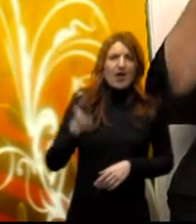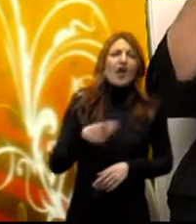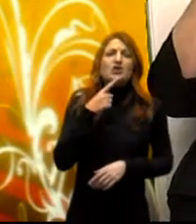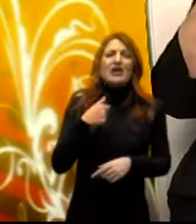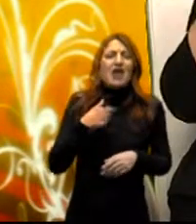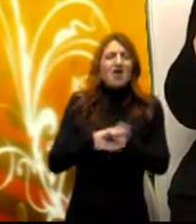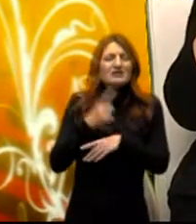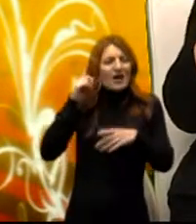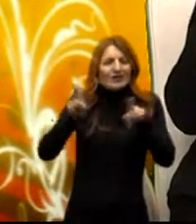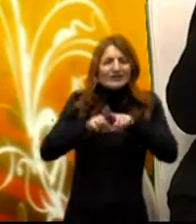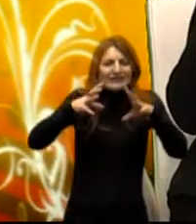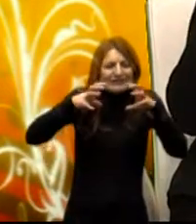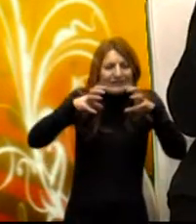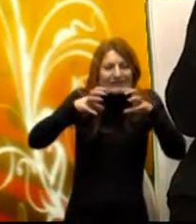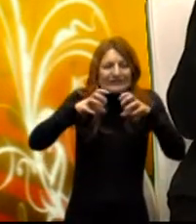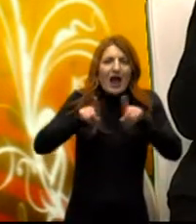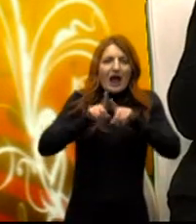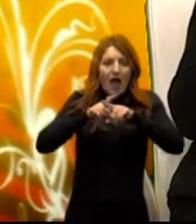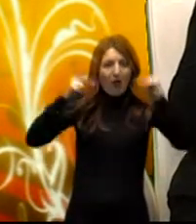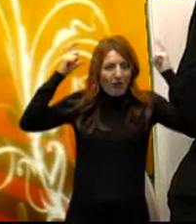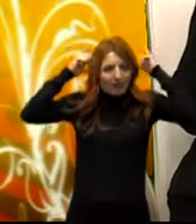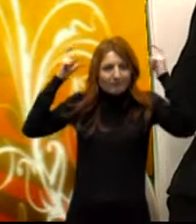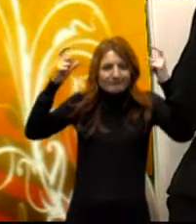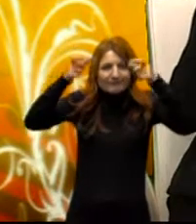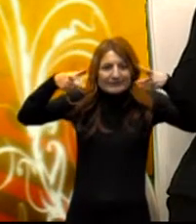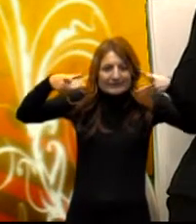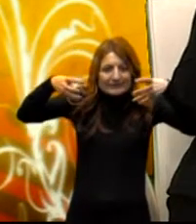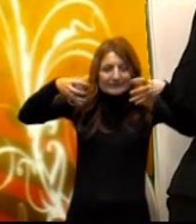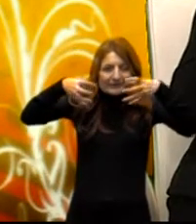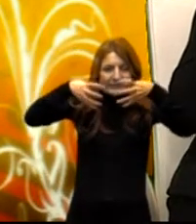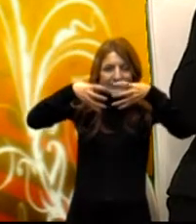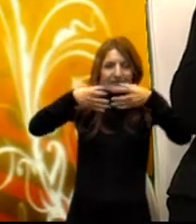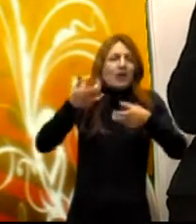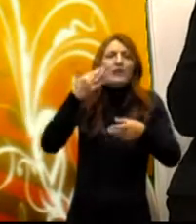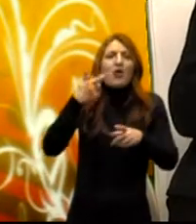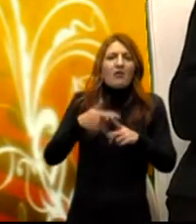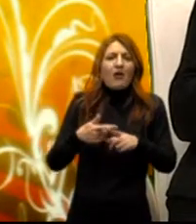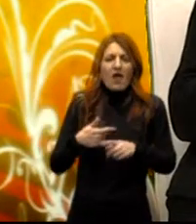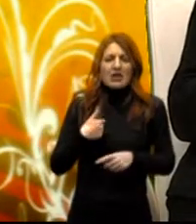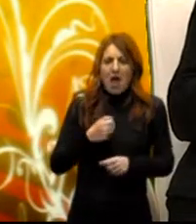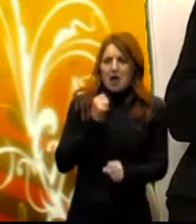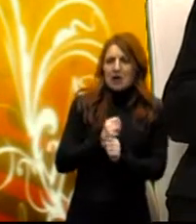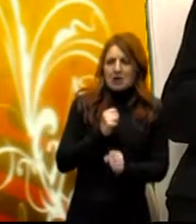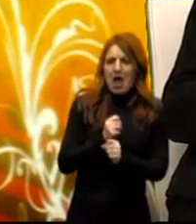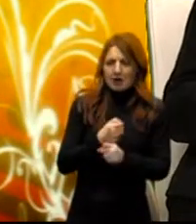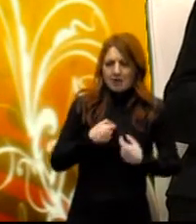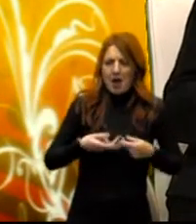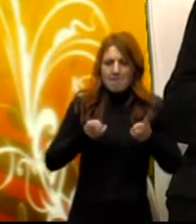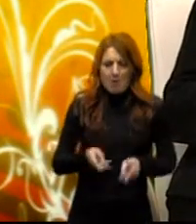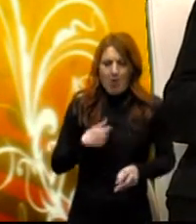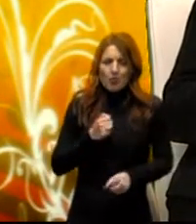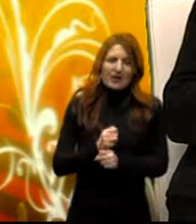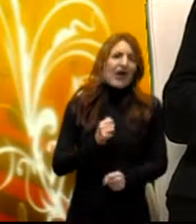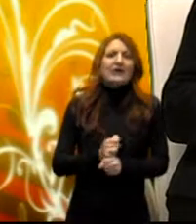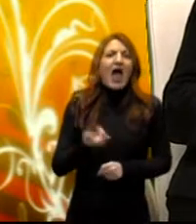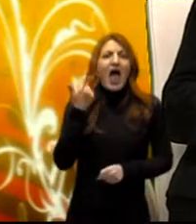stišće kao jedan obruč oko glave i to po nekoliko, ja mogu raditi, ali to nije taj rad kakav